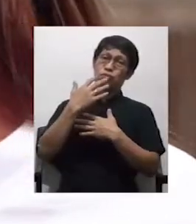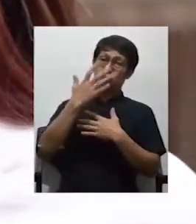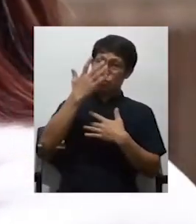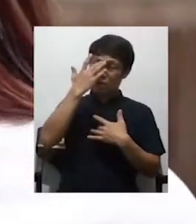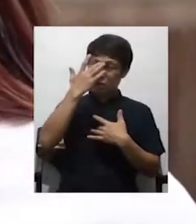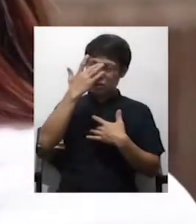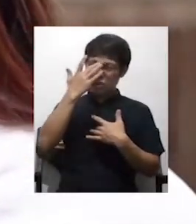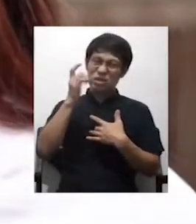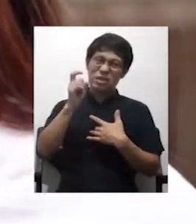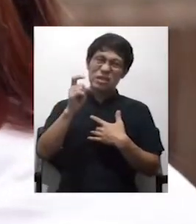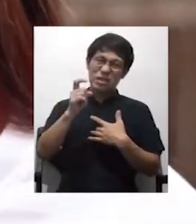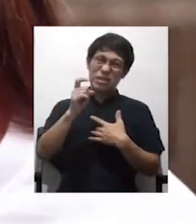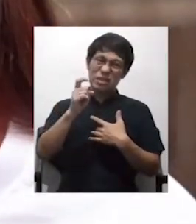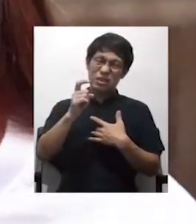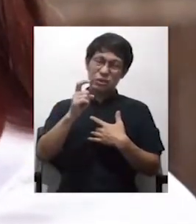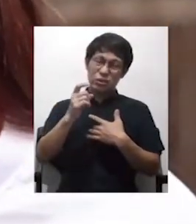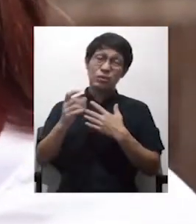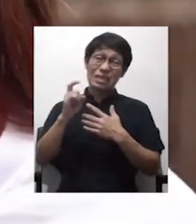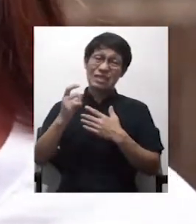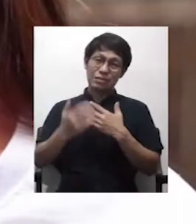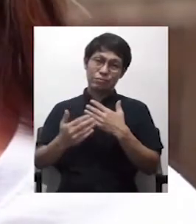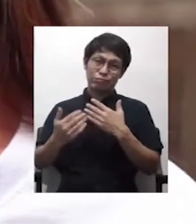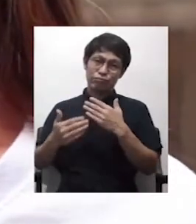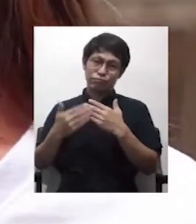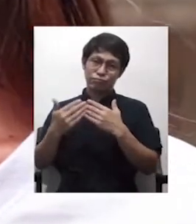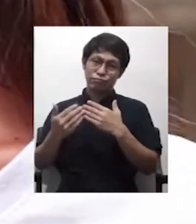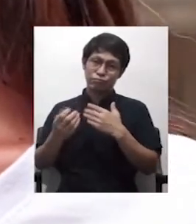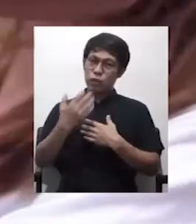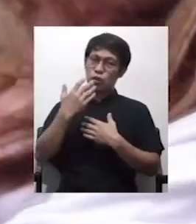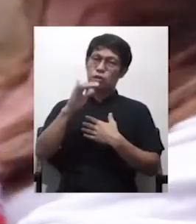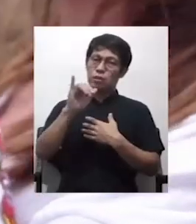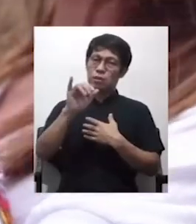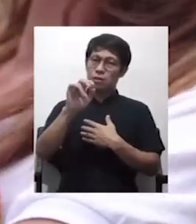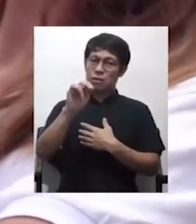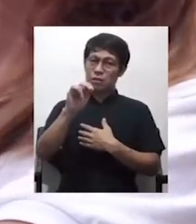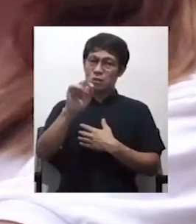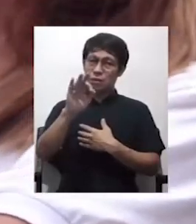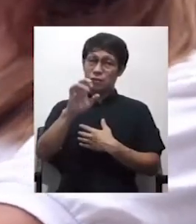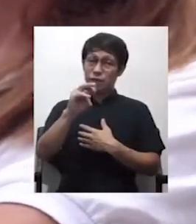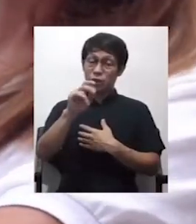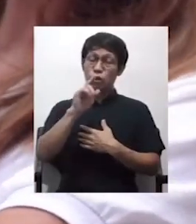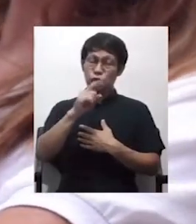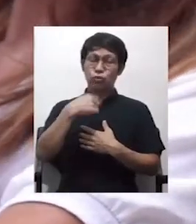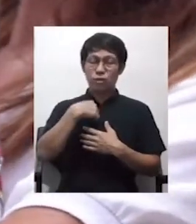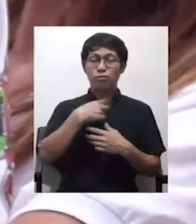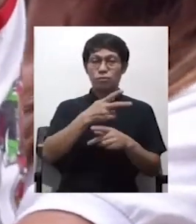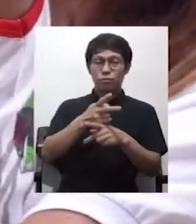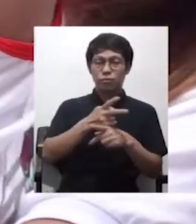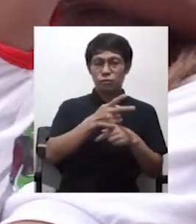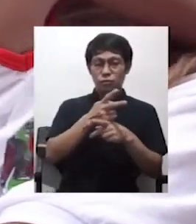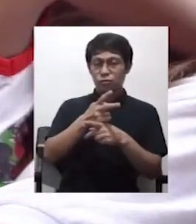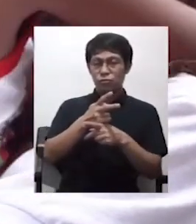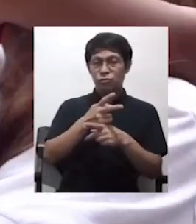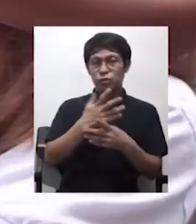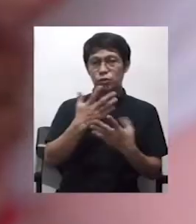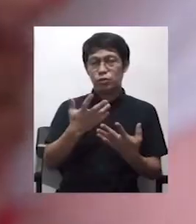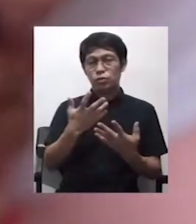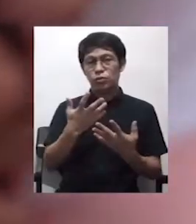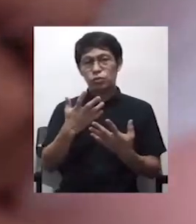infection, sabing gano'n, ubos sipon, kaya po iniiwasan din naman po namin. Dapat natin tandaan na